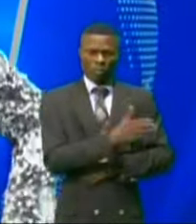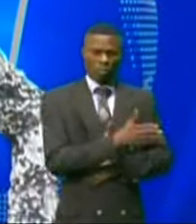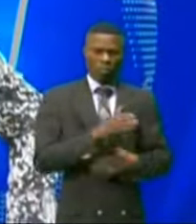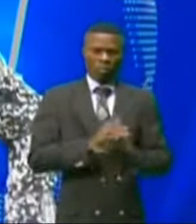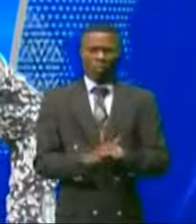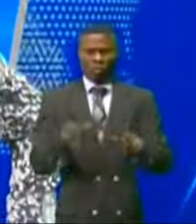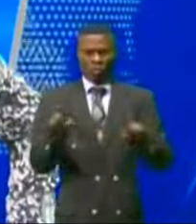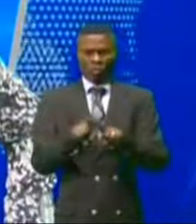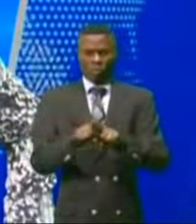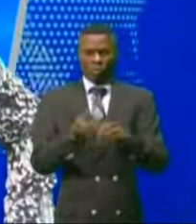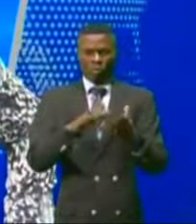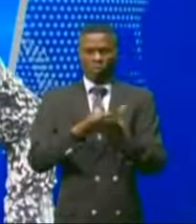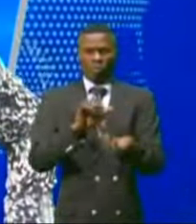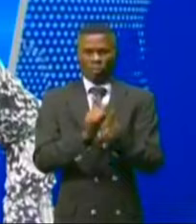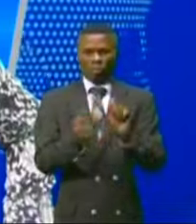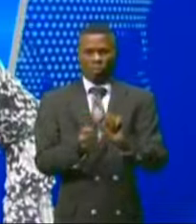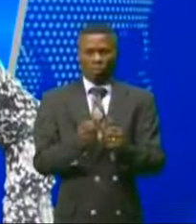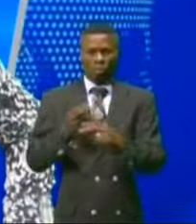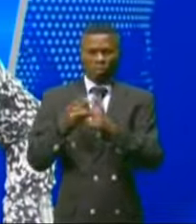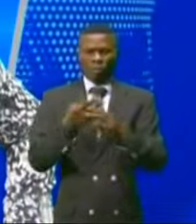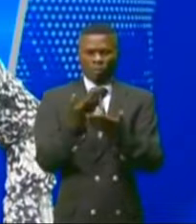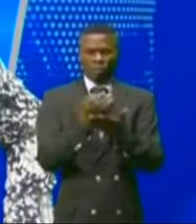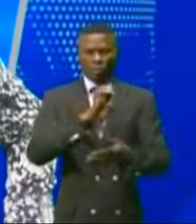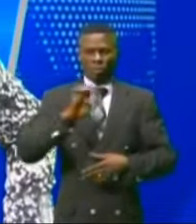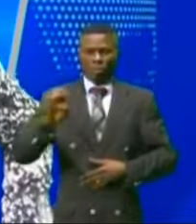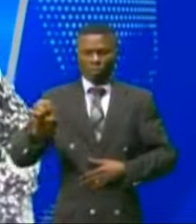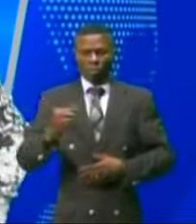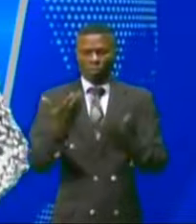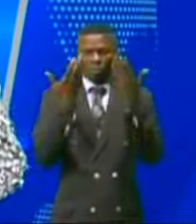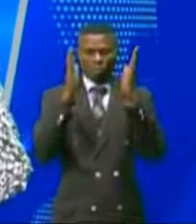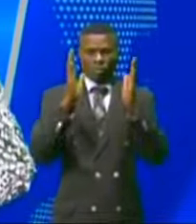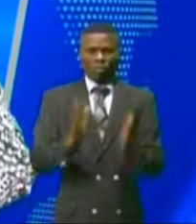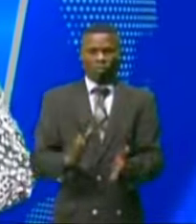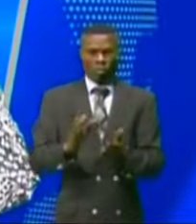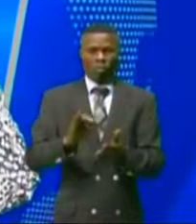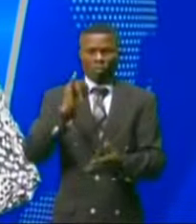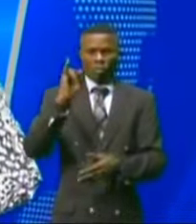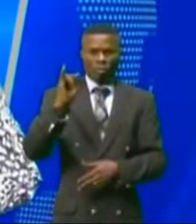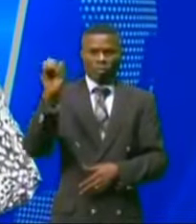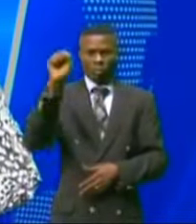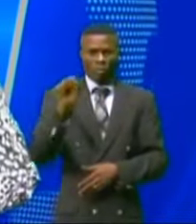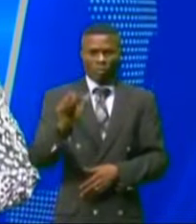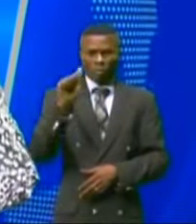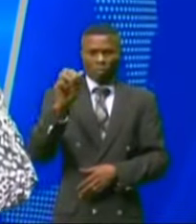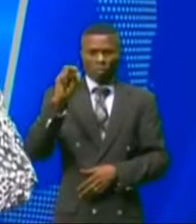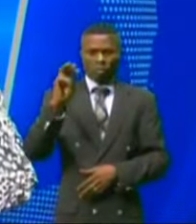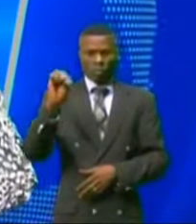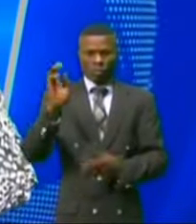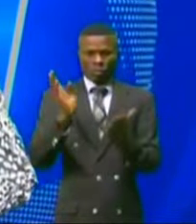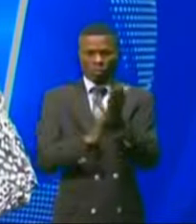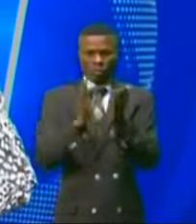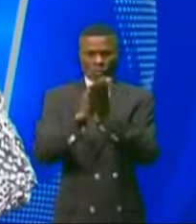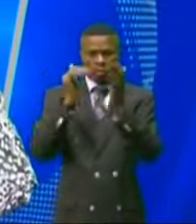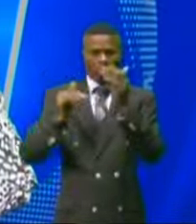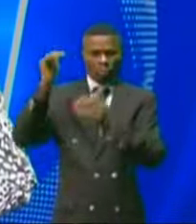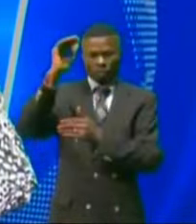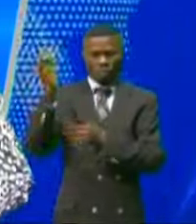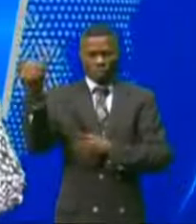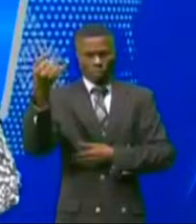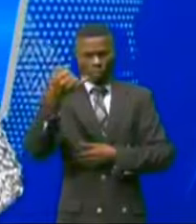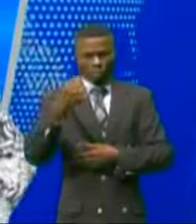Toujours en rapport avec la situation sécuritaire à l'Est, les étudiants de l'ISAM Kinshasa, Institut supérieur des arts